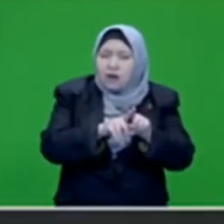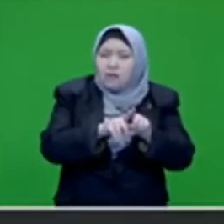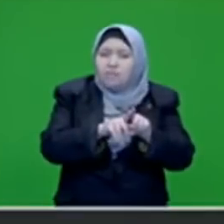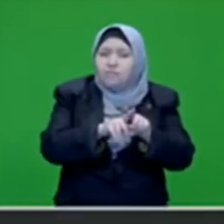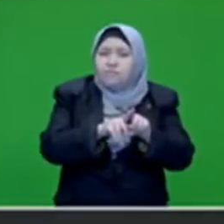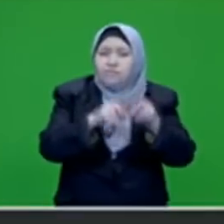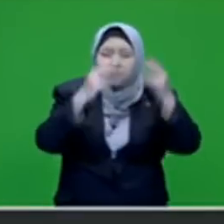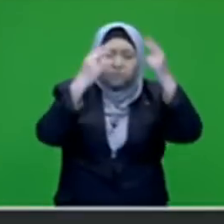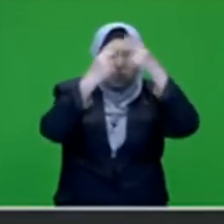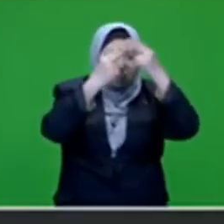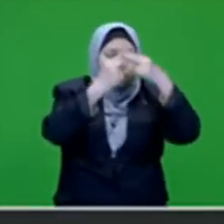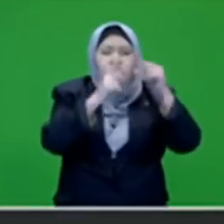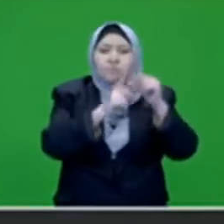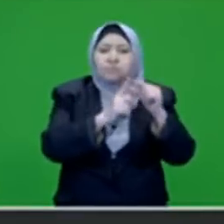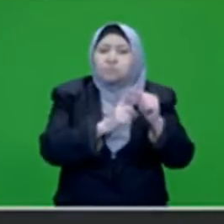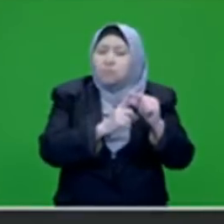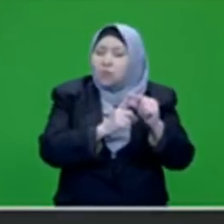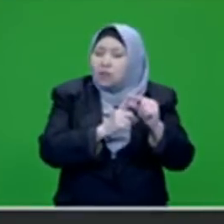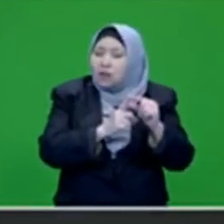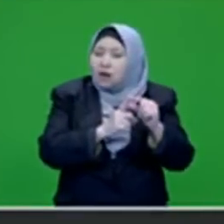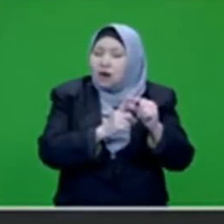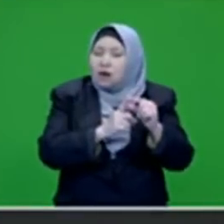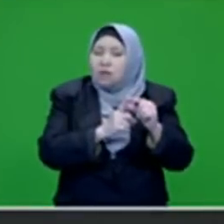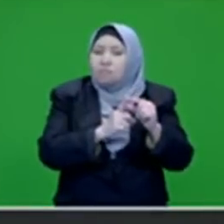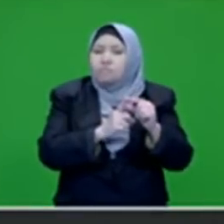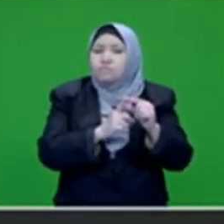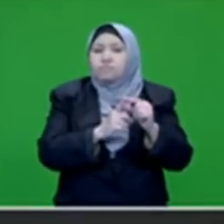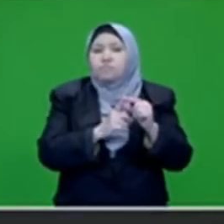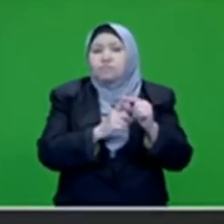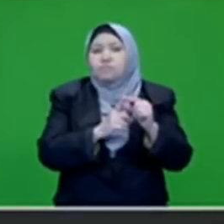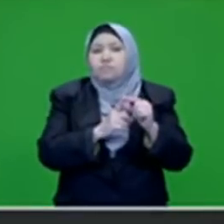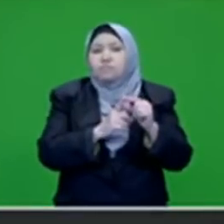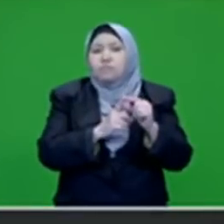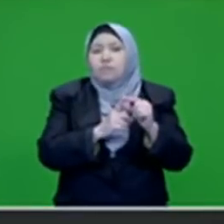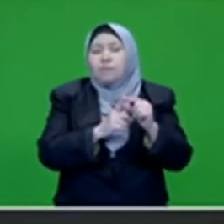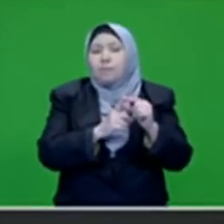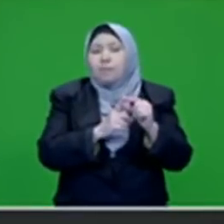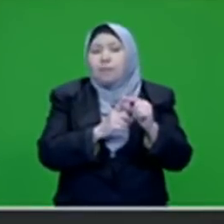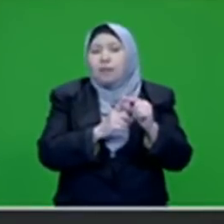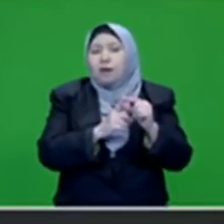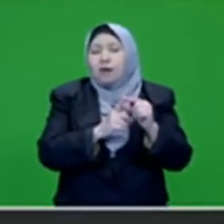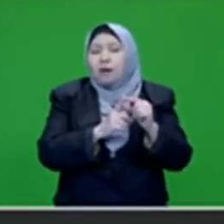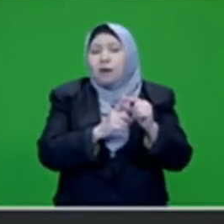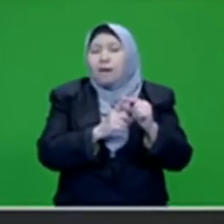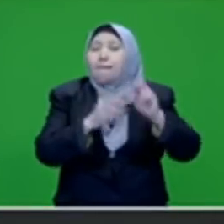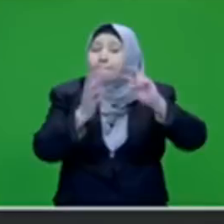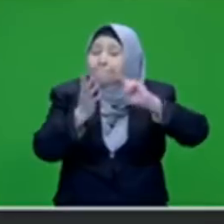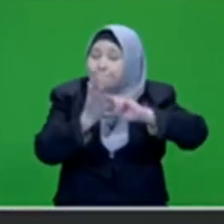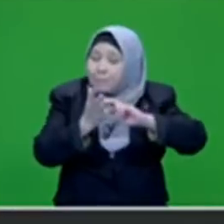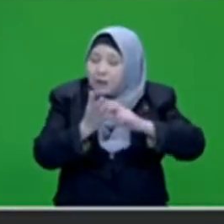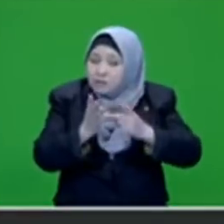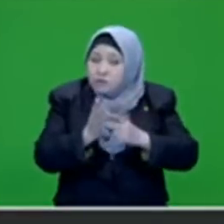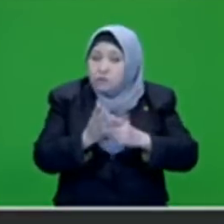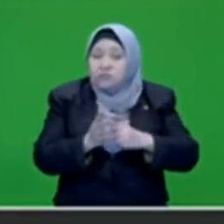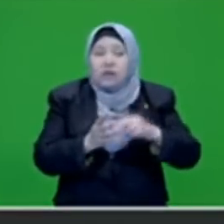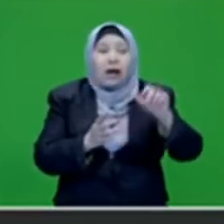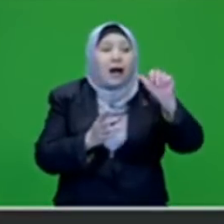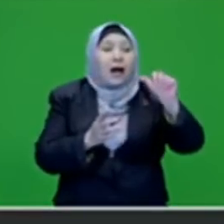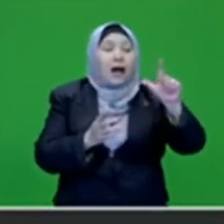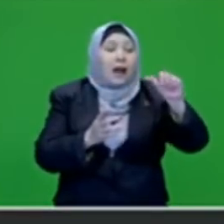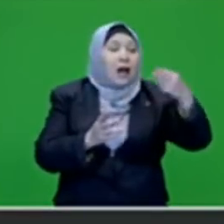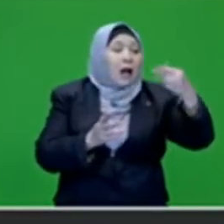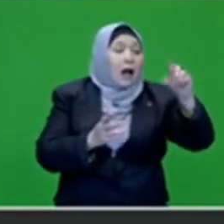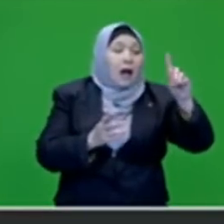allati 'allamaha Allah 'ala sayyidina Yusuf alaihi salam. Maksudnya al-ahdath